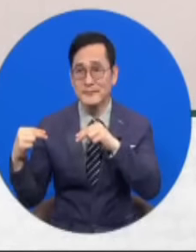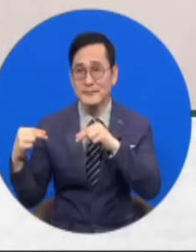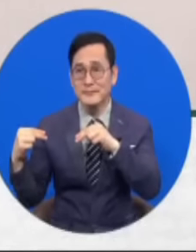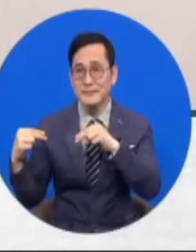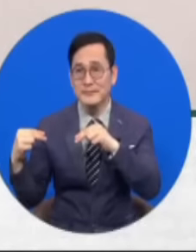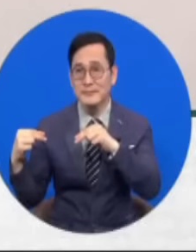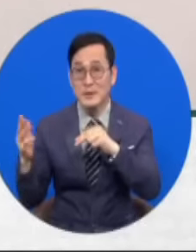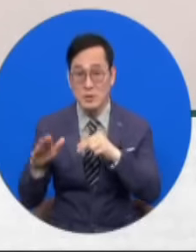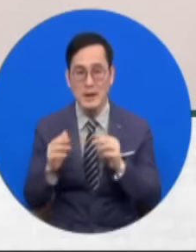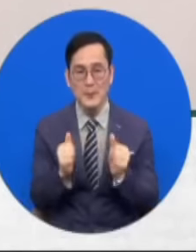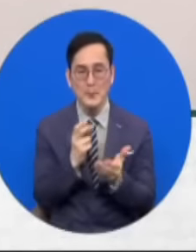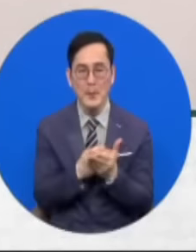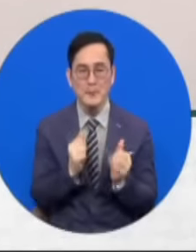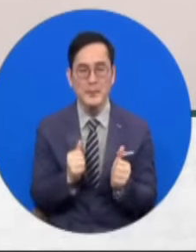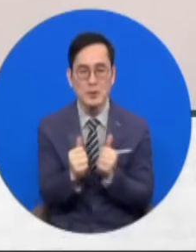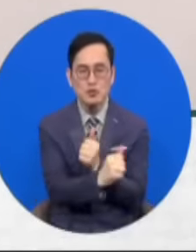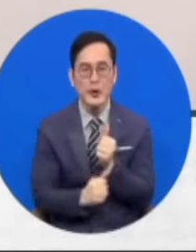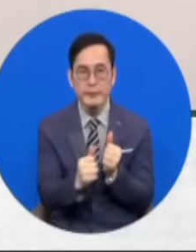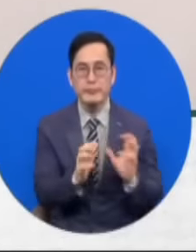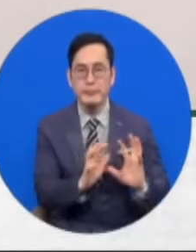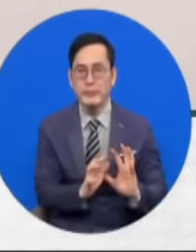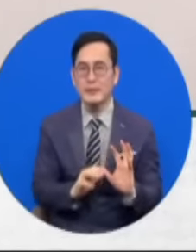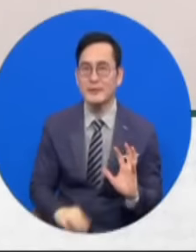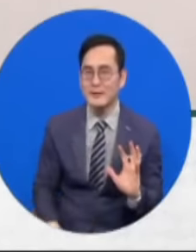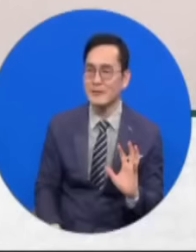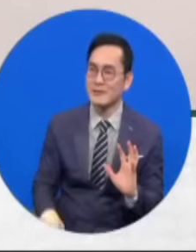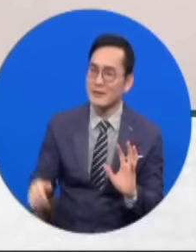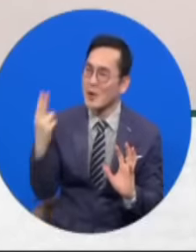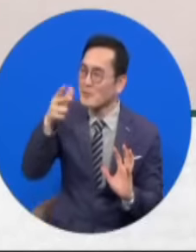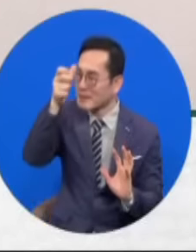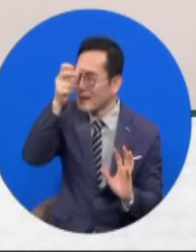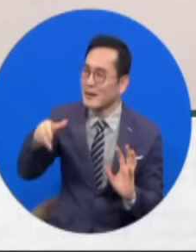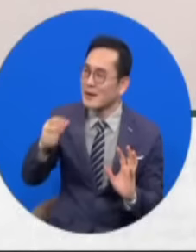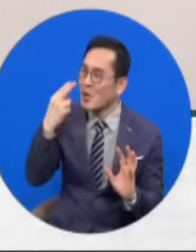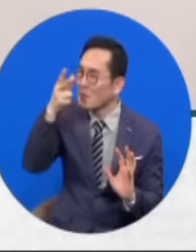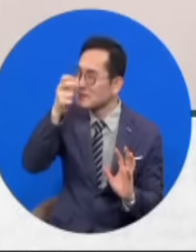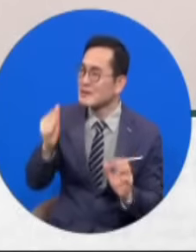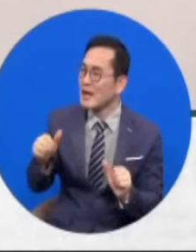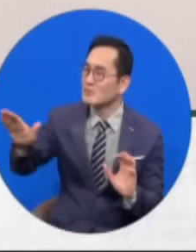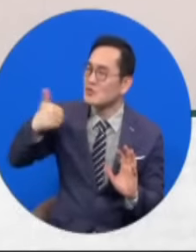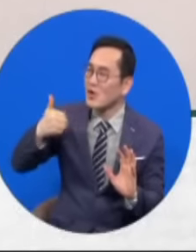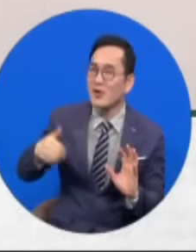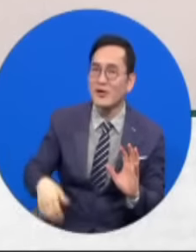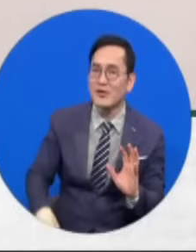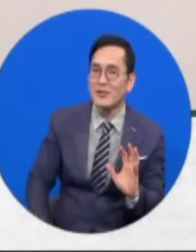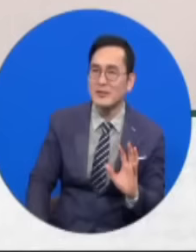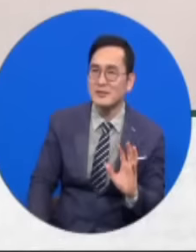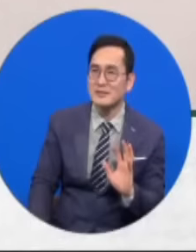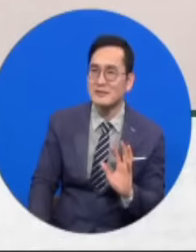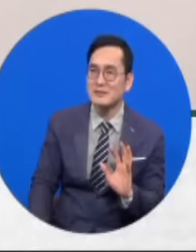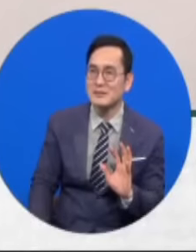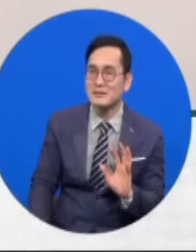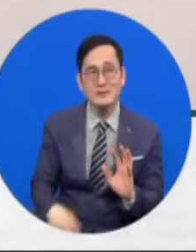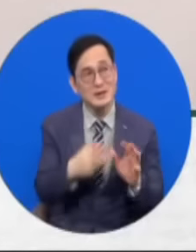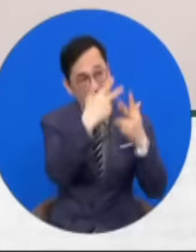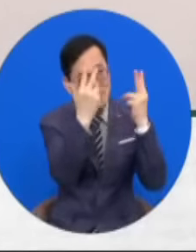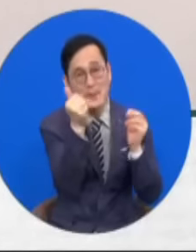법사을 불러가지고 조사를 하겠다는 거 아닙니까 그럼 조사 하게 되면 어떤 일이 하시냐면 이재명